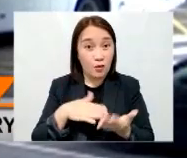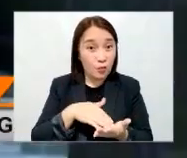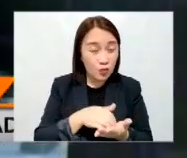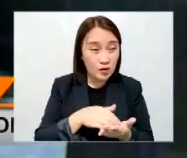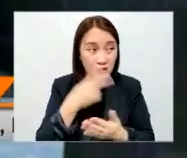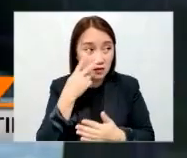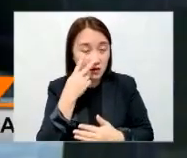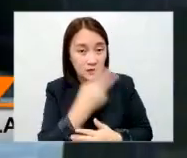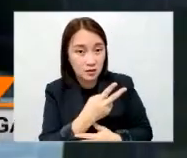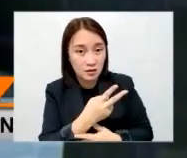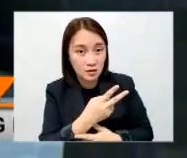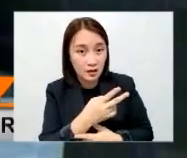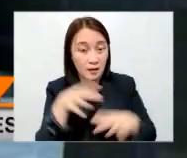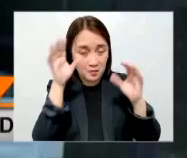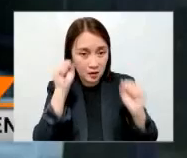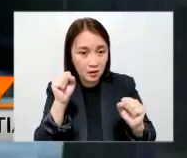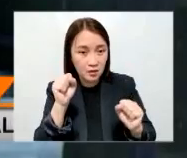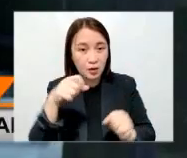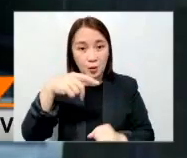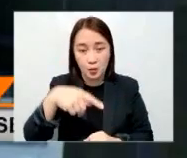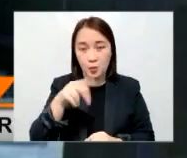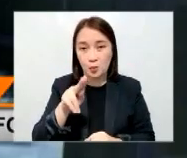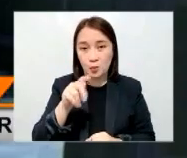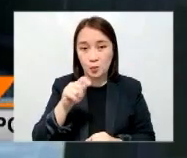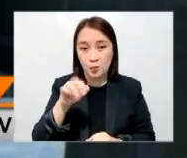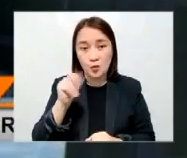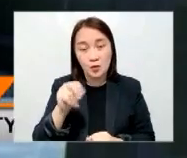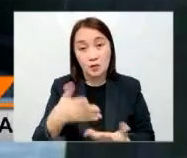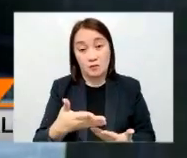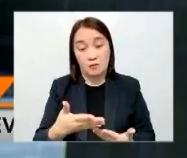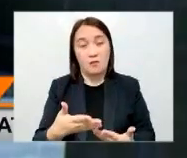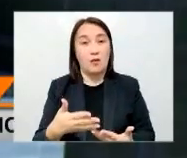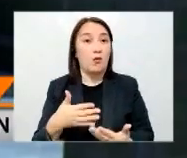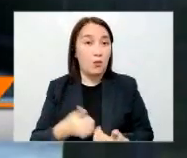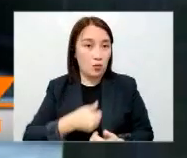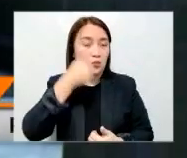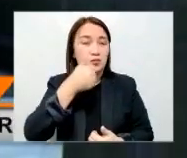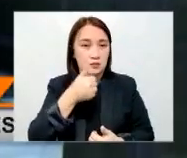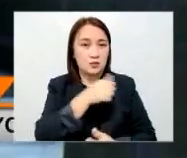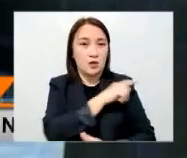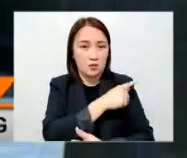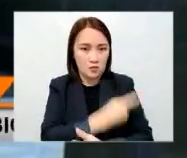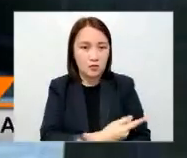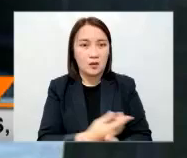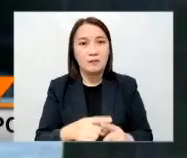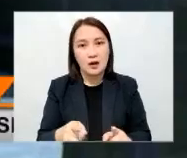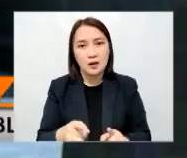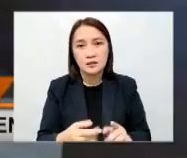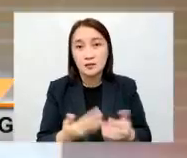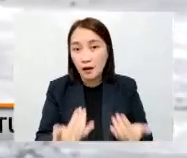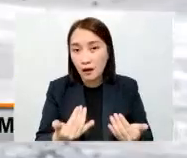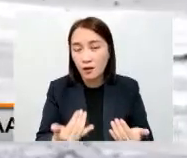Vladimir Putin ay one of the most powerful men in the world, no? Pero sa pangyayari ito, naipakita na meron siyang